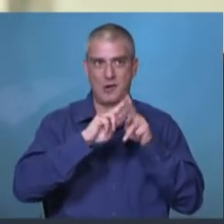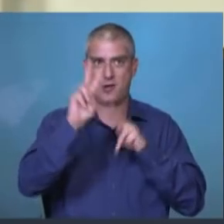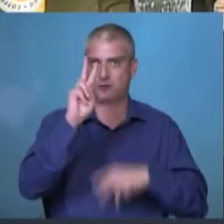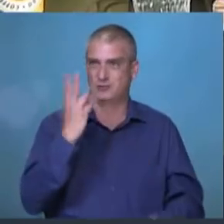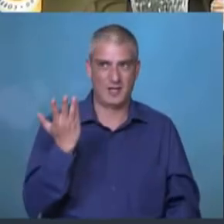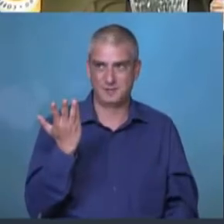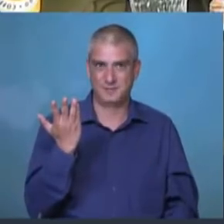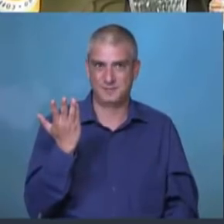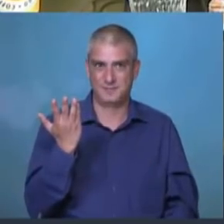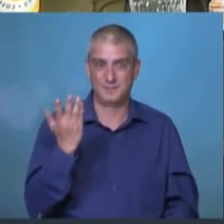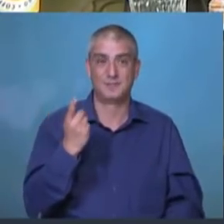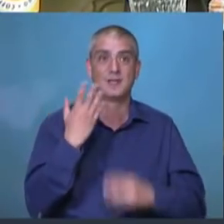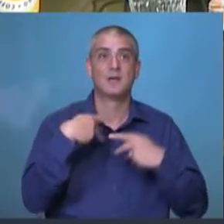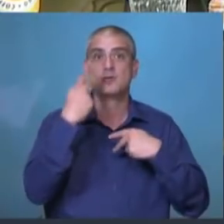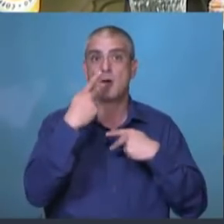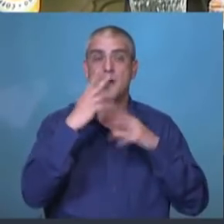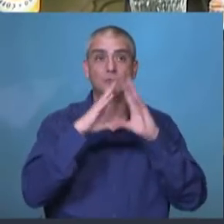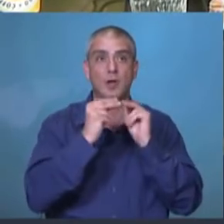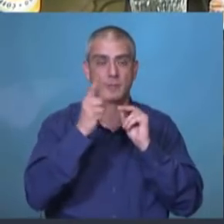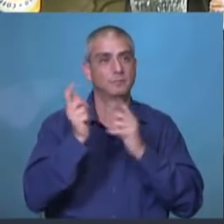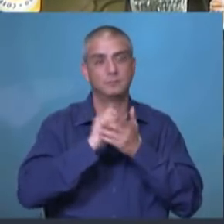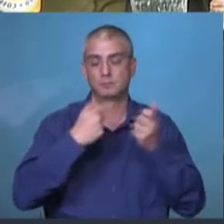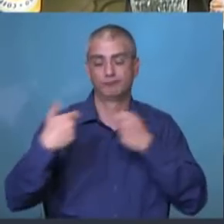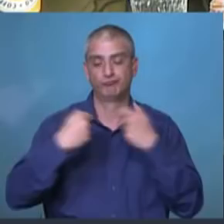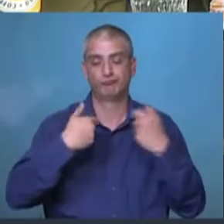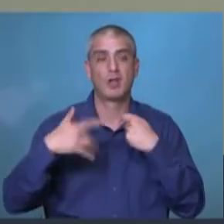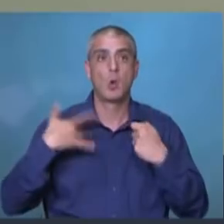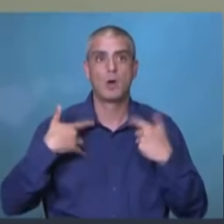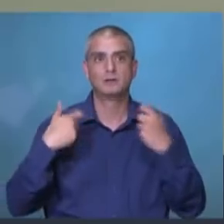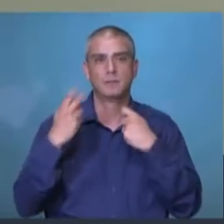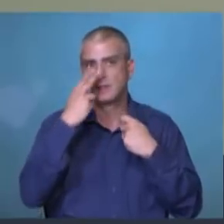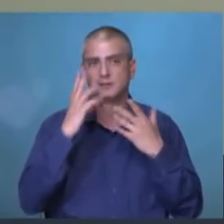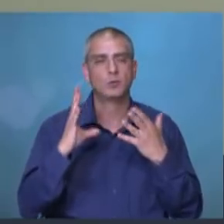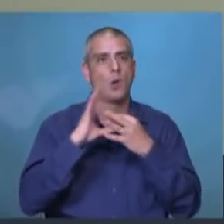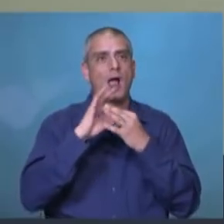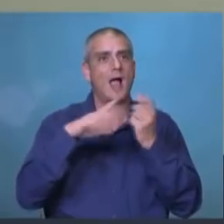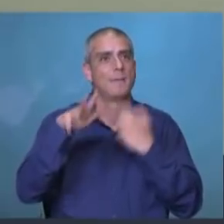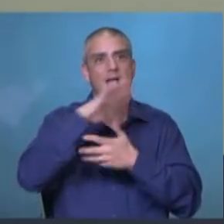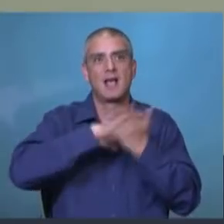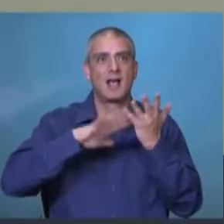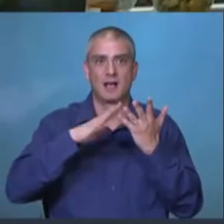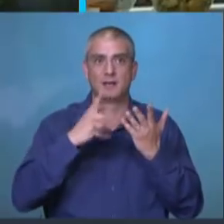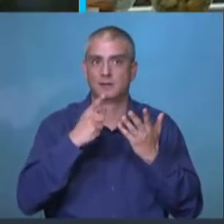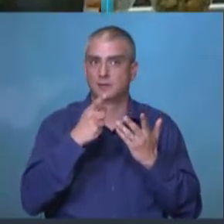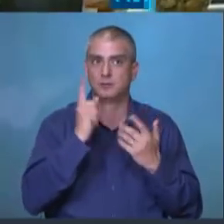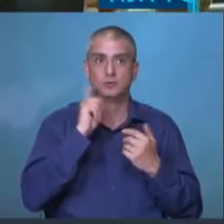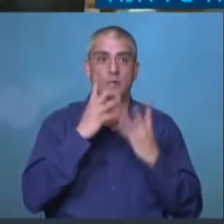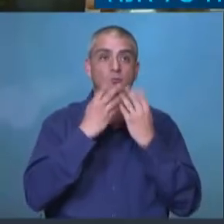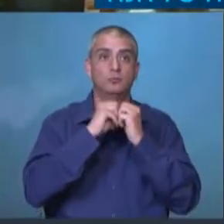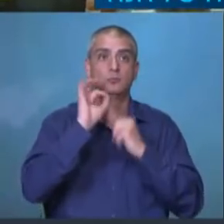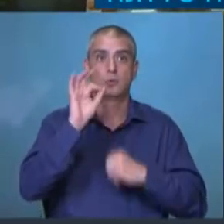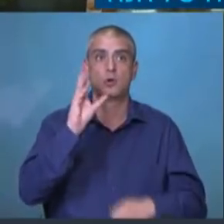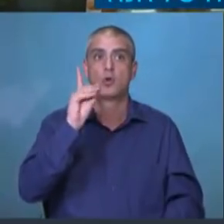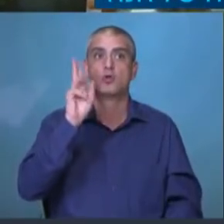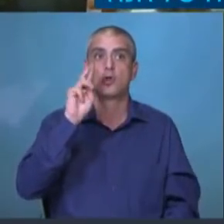2 months. במשך יומיים שלמים הם התכתבו בוואטסאפ, ניסו לחבר את חלקי הפאזל החסרים. השם המשפחה שלה